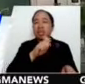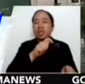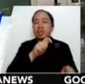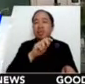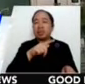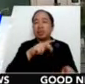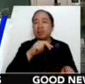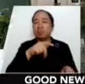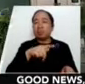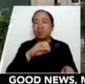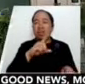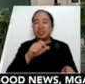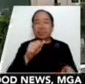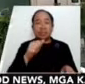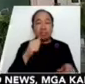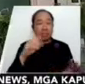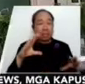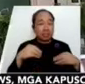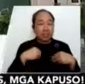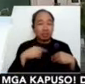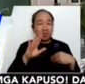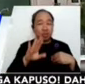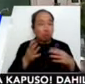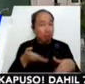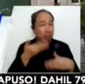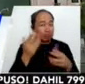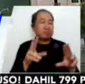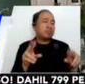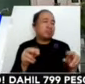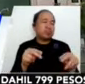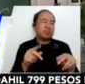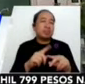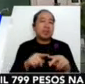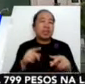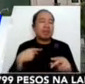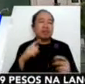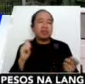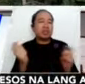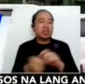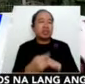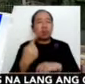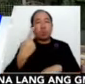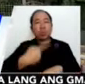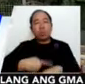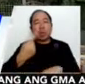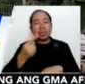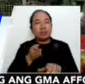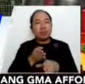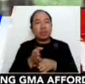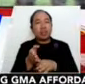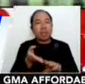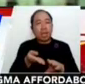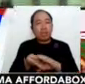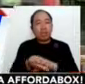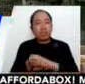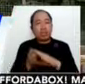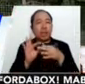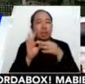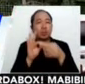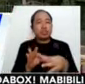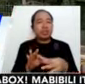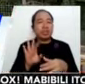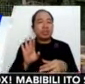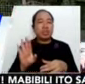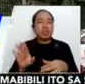ng graft court ang conviction nito kay Napoles para sa isang count of direct bribery na kaugnay sa binawing conviction kay